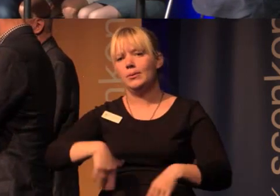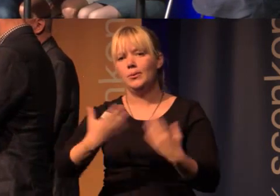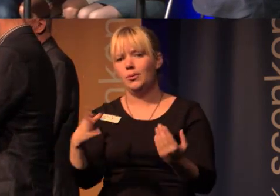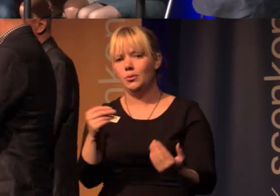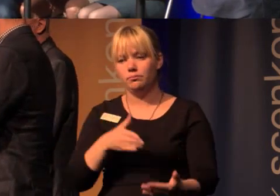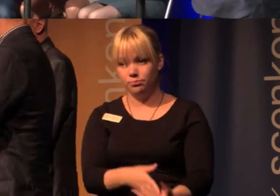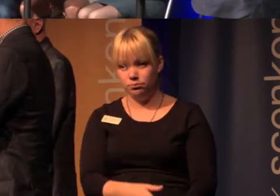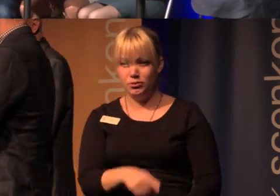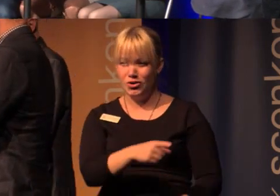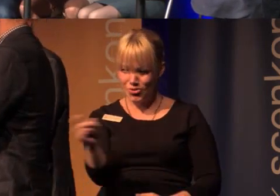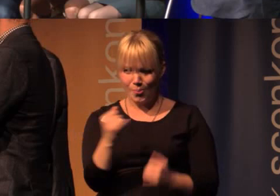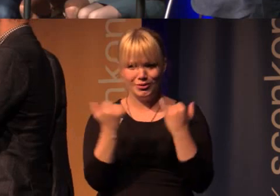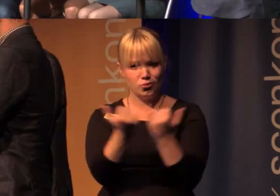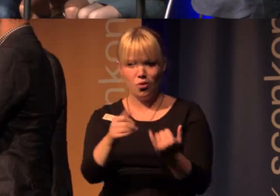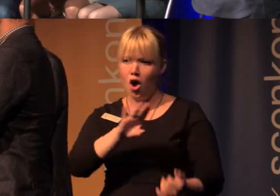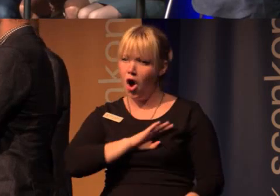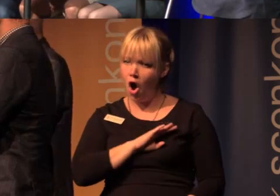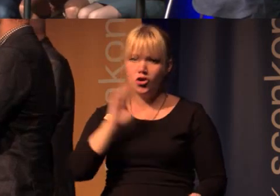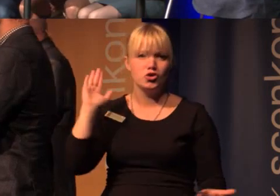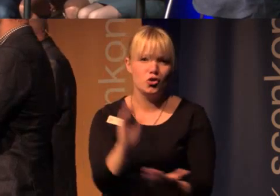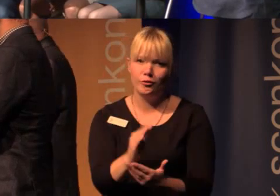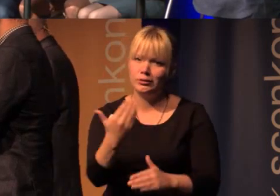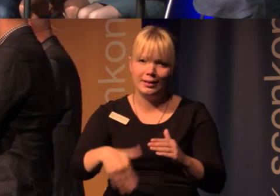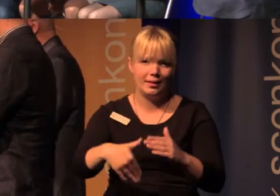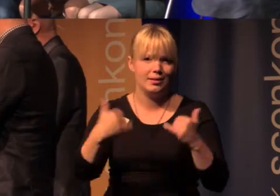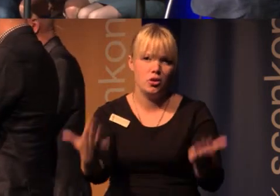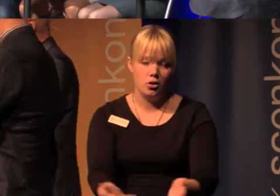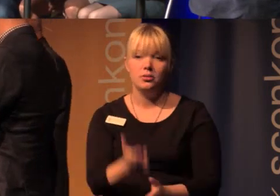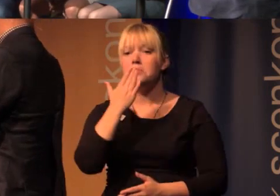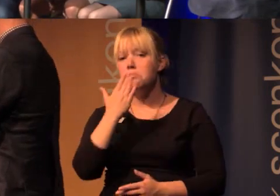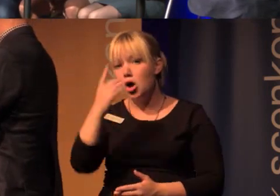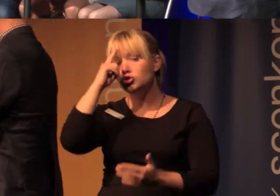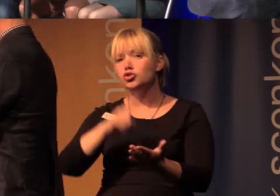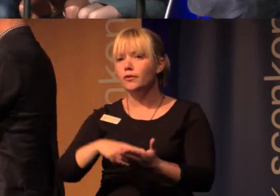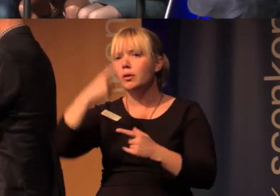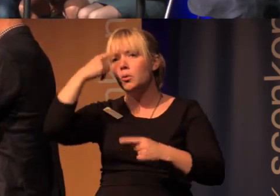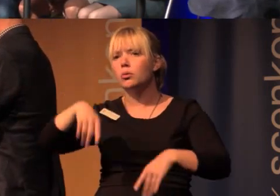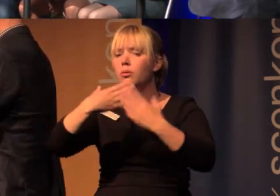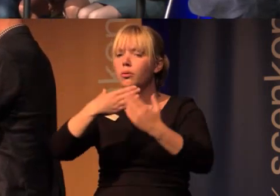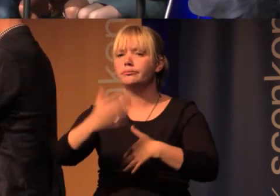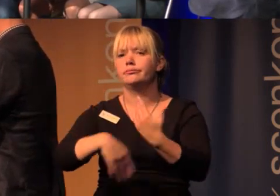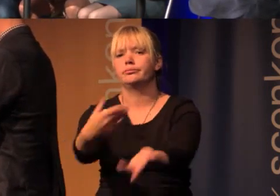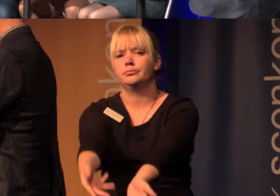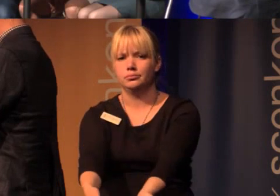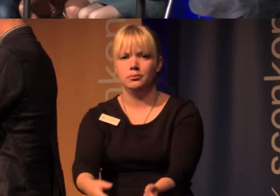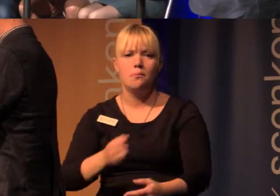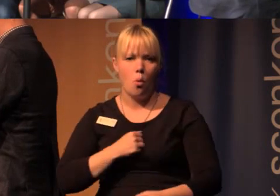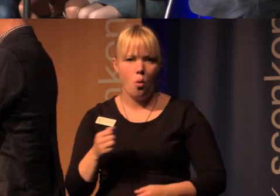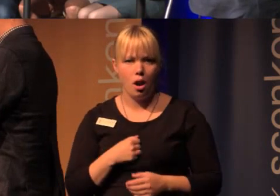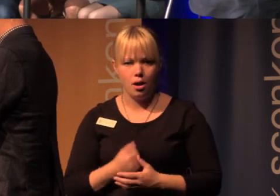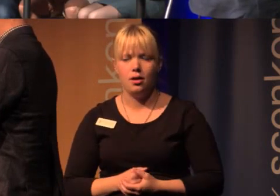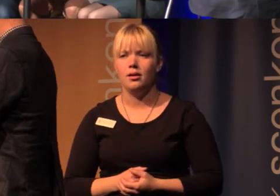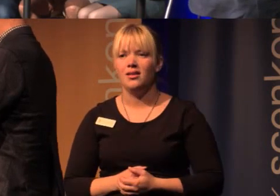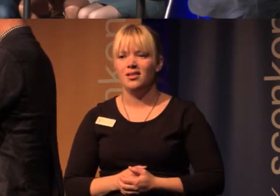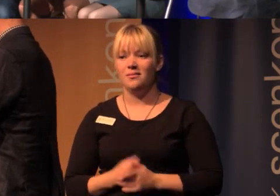institutionerna, de är kraftigt subventionerade idag. Jag tycker att det är bra, för en nation behöver ha den typen av kultur också, men inte den kulturen som folket kommer